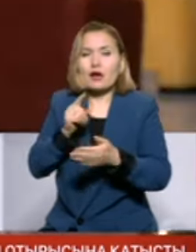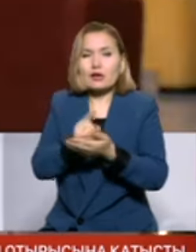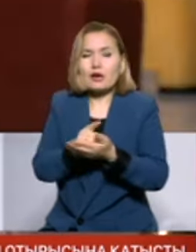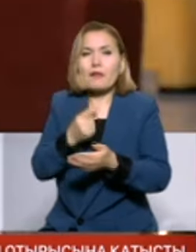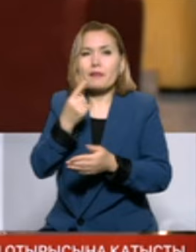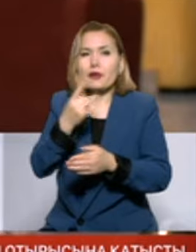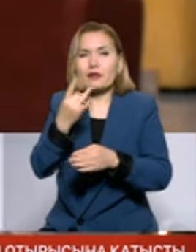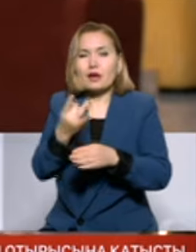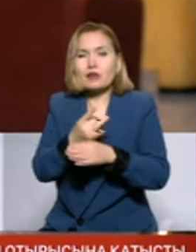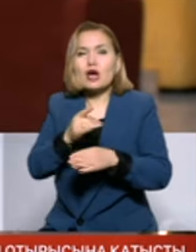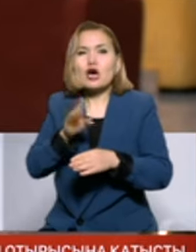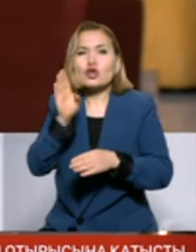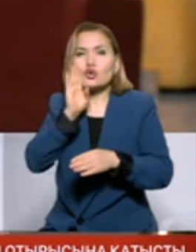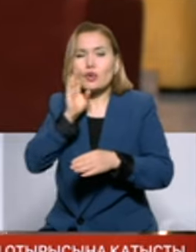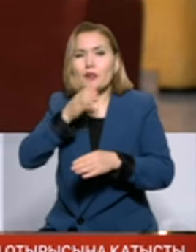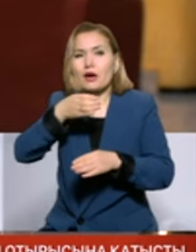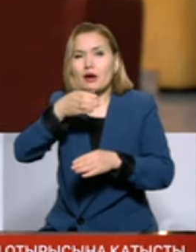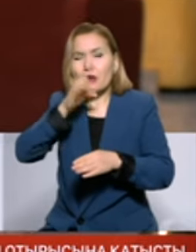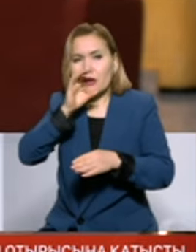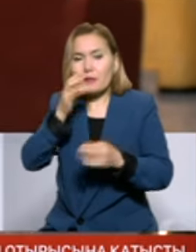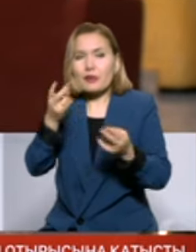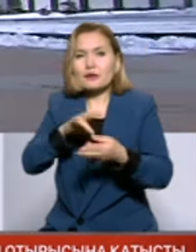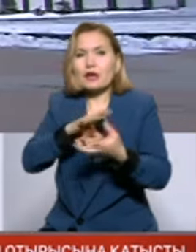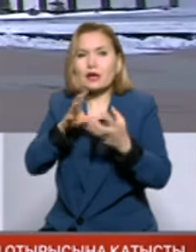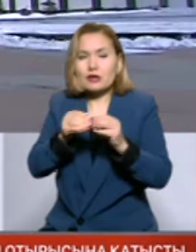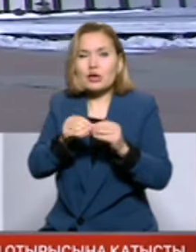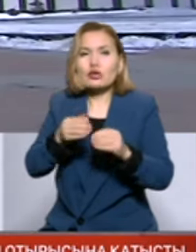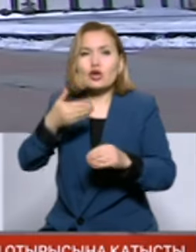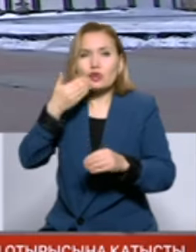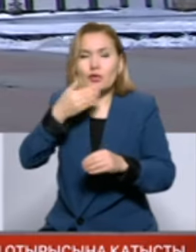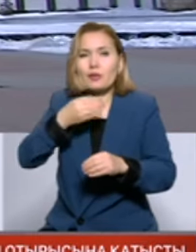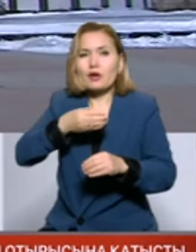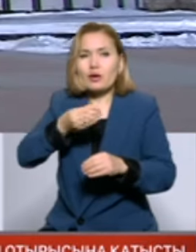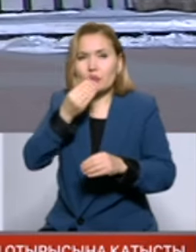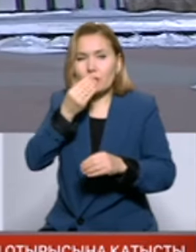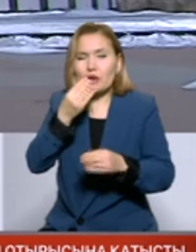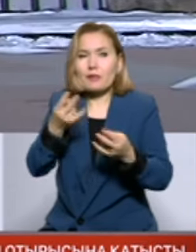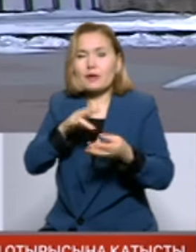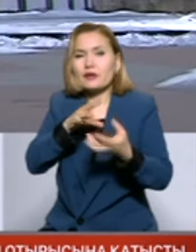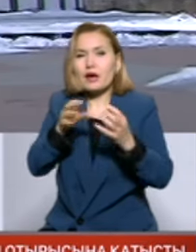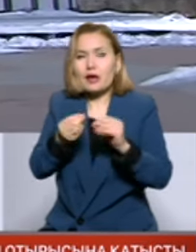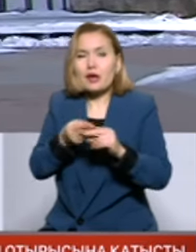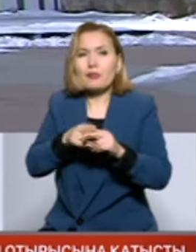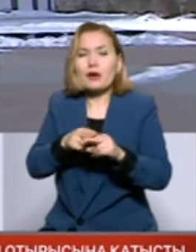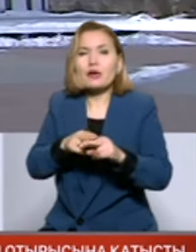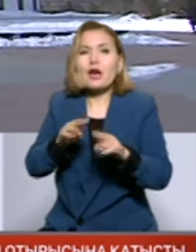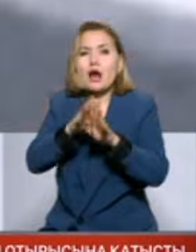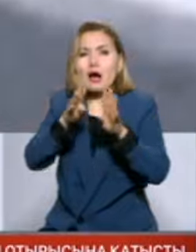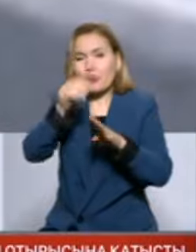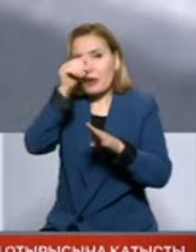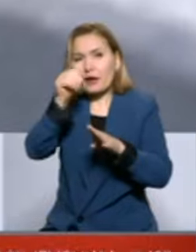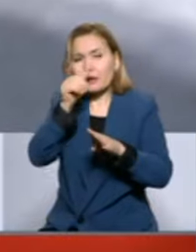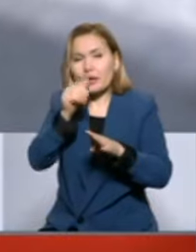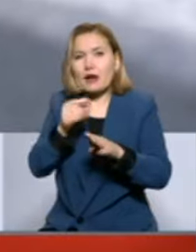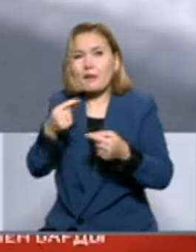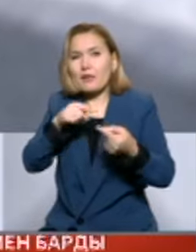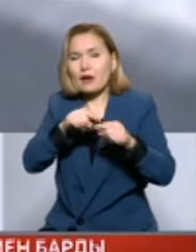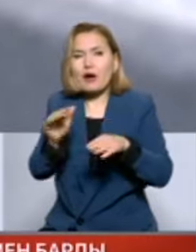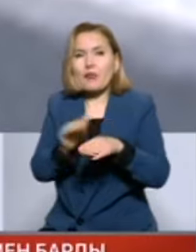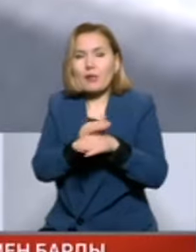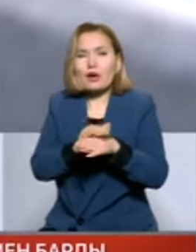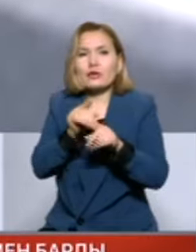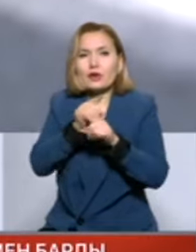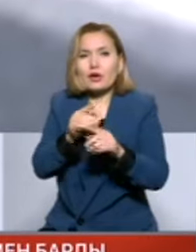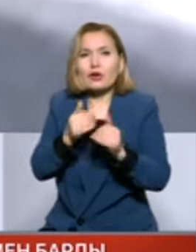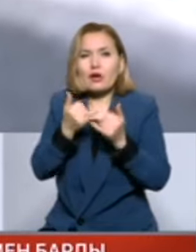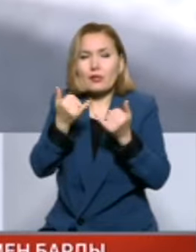ашуымыз керек. Одан кейін сорпа тағамдарын ішсек болады. Мүфтият өкілдері мейірімділік пен ізгілік, сабырлық пен кешірім айында азаматтарды барынша